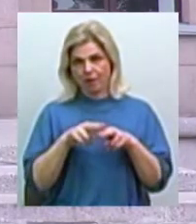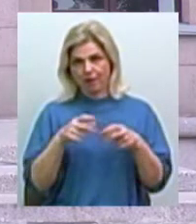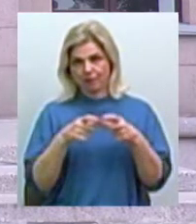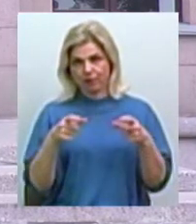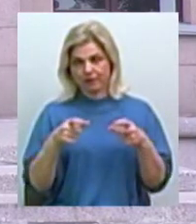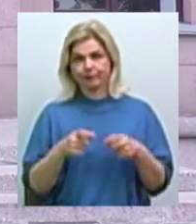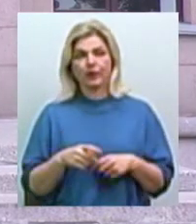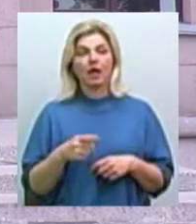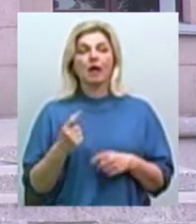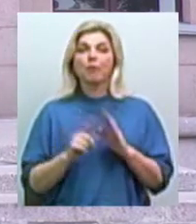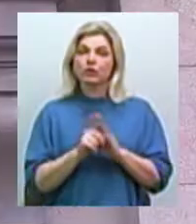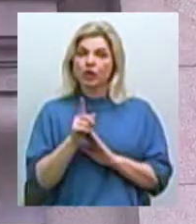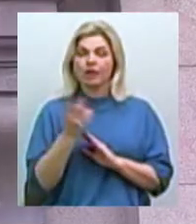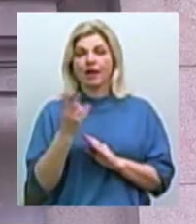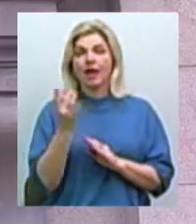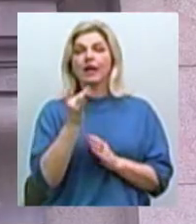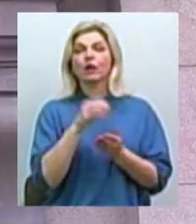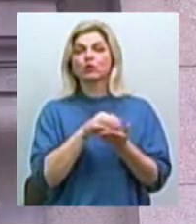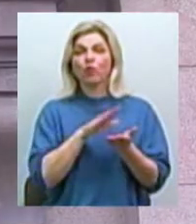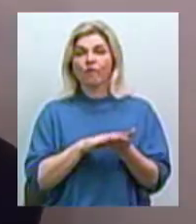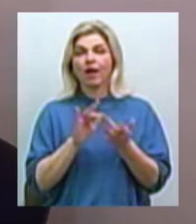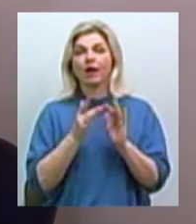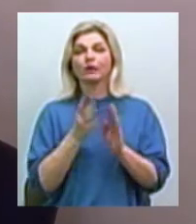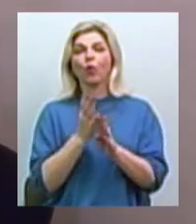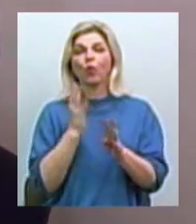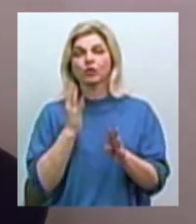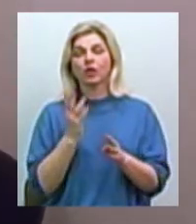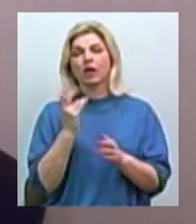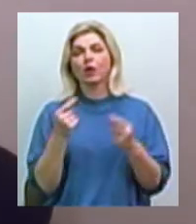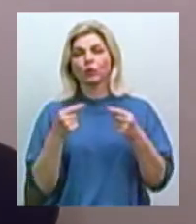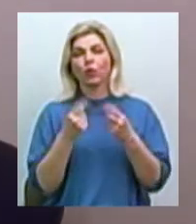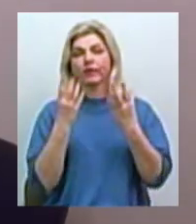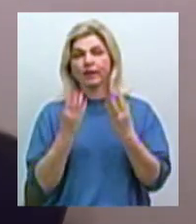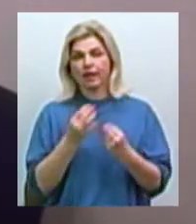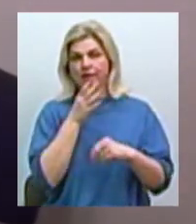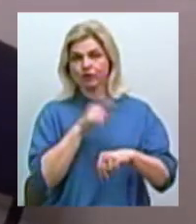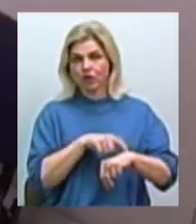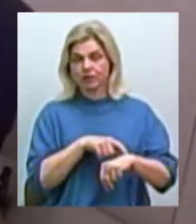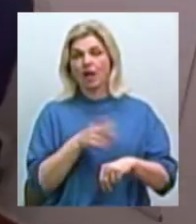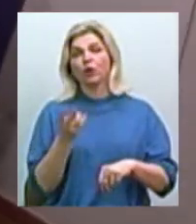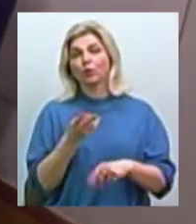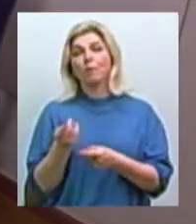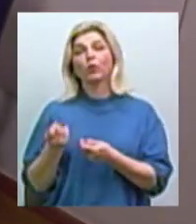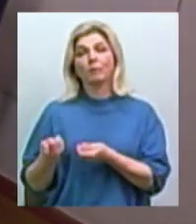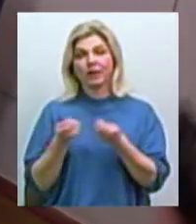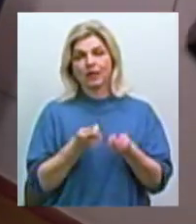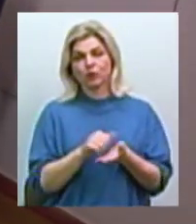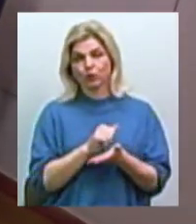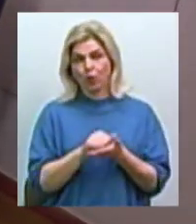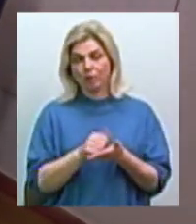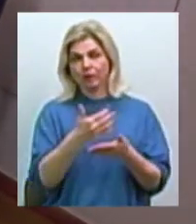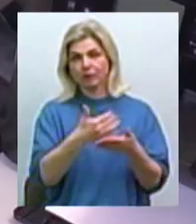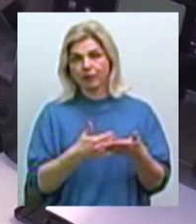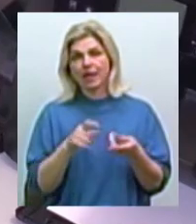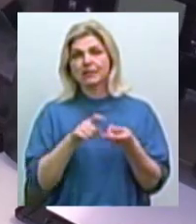ID-картку, спочатку потрібно зареєструватись в електронній черзі на певний день і час. Після цього потрібно принести документи. Їх перелік залежить від